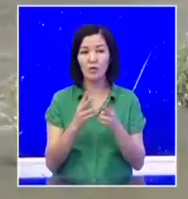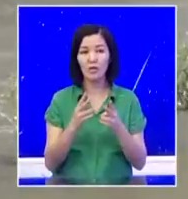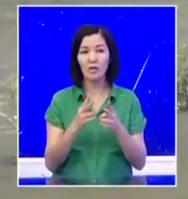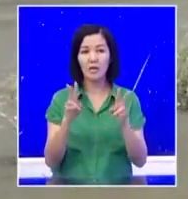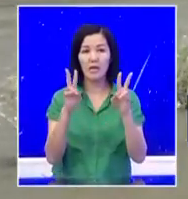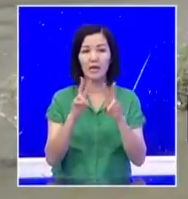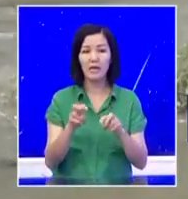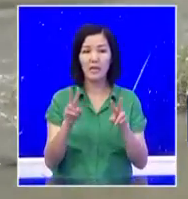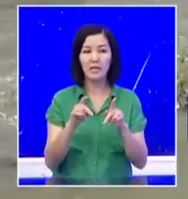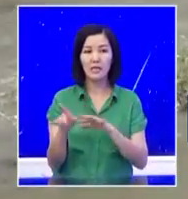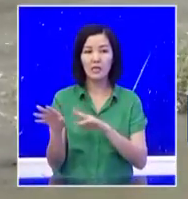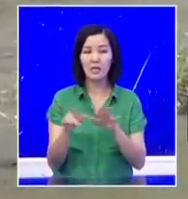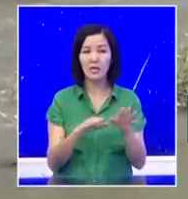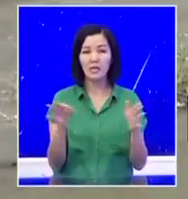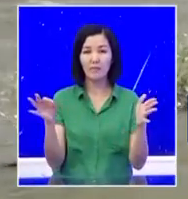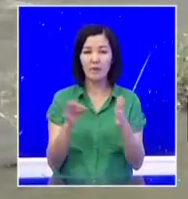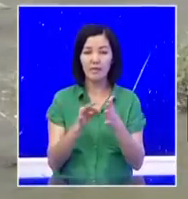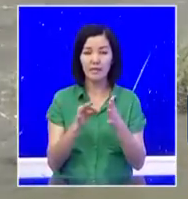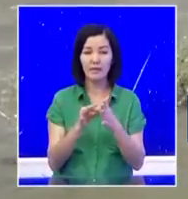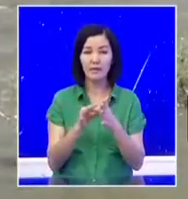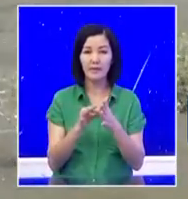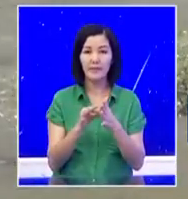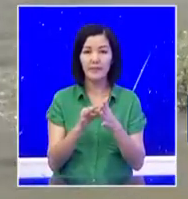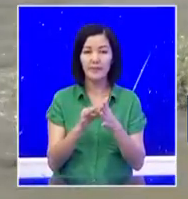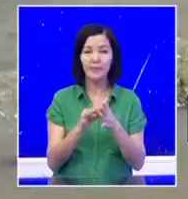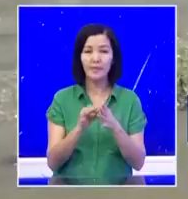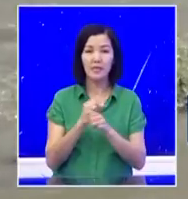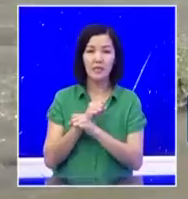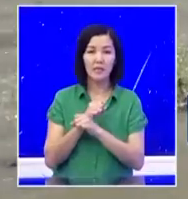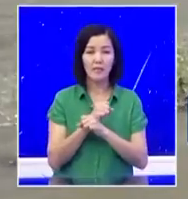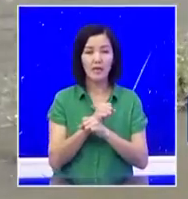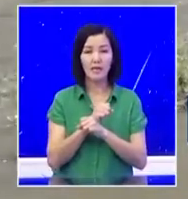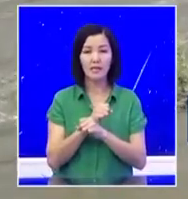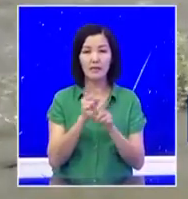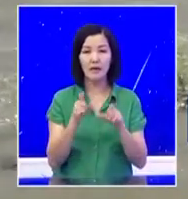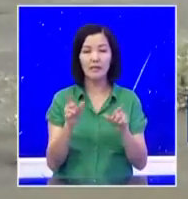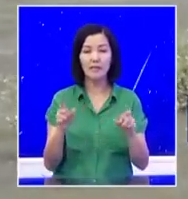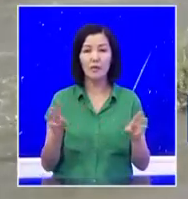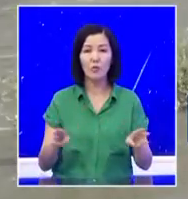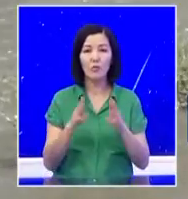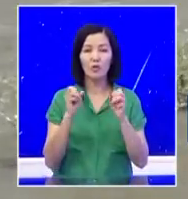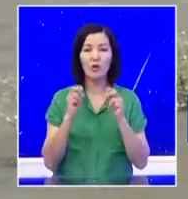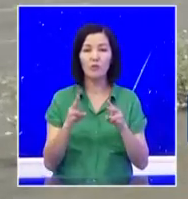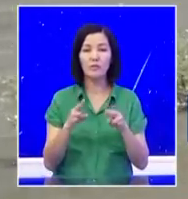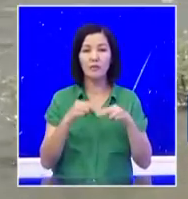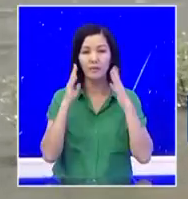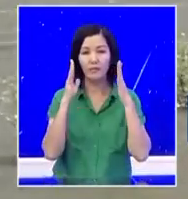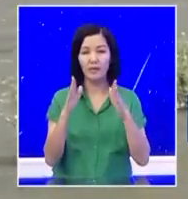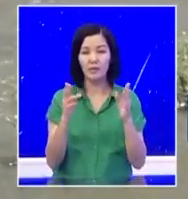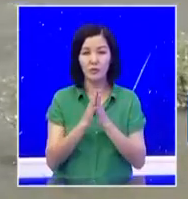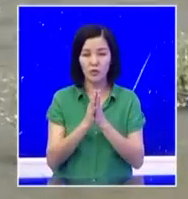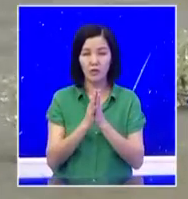рейдтік шараларының мақсаттарының бірі осы демалушыларға демалу кезінде өрт қауіпсіздік ережесін сақтаулары жөнінде